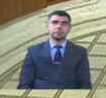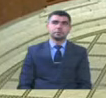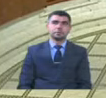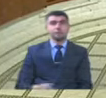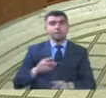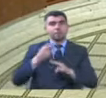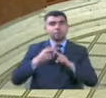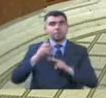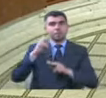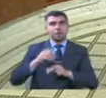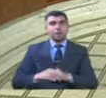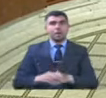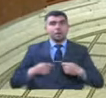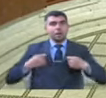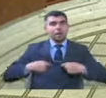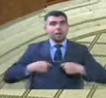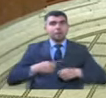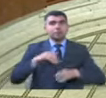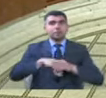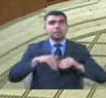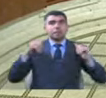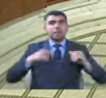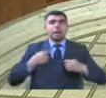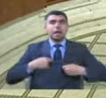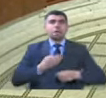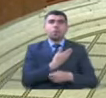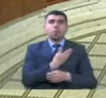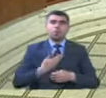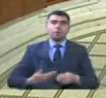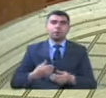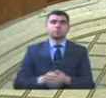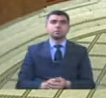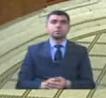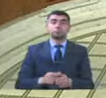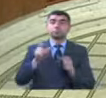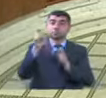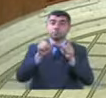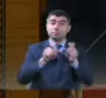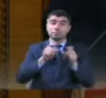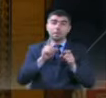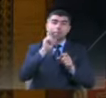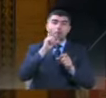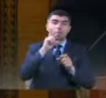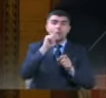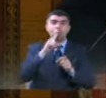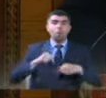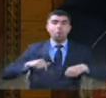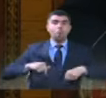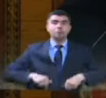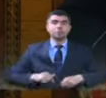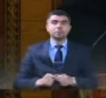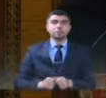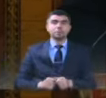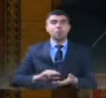بسم الله الرحمن الرحيم. السيد الرئيس المحترم، السيد رئيس الحكومة المحترم، السيدتين والسادة الوزراء المحترمون،